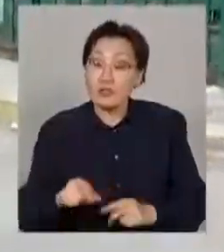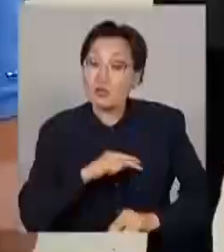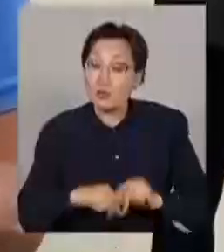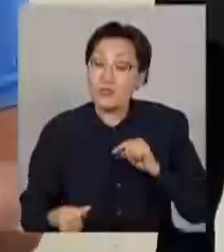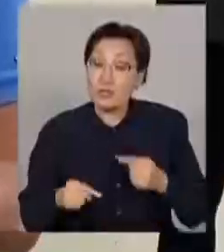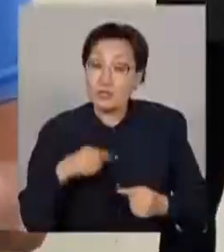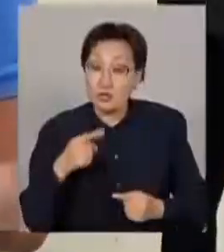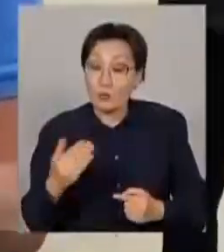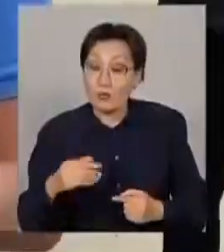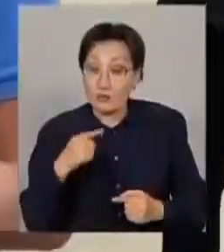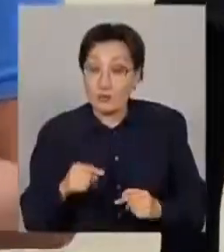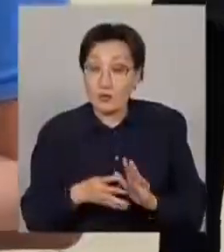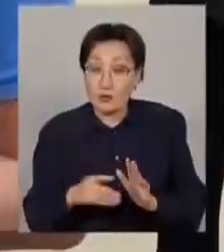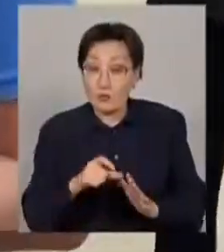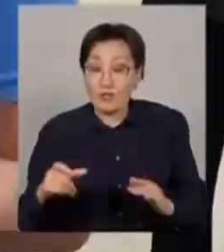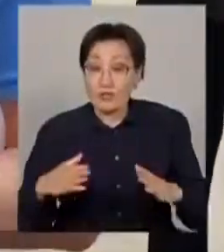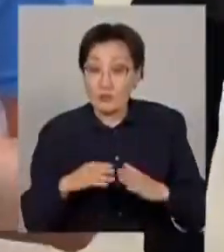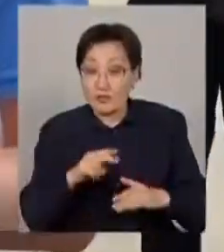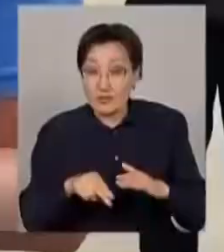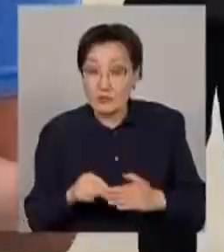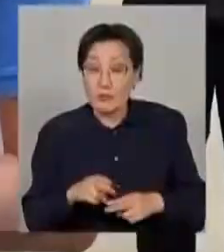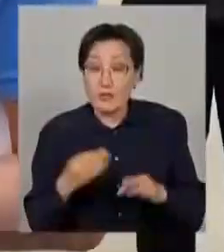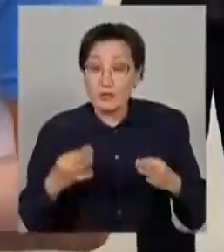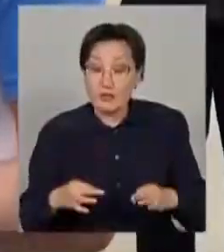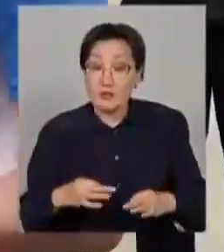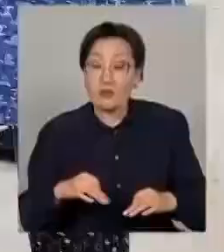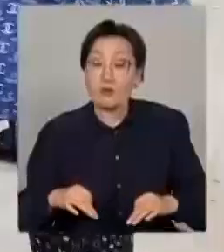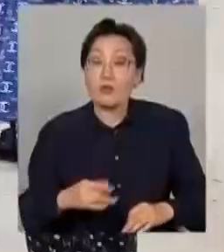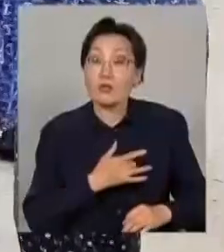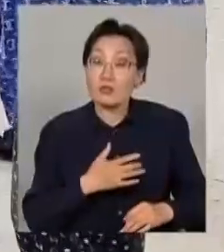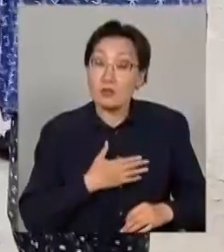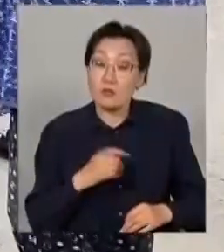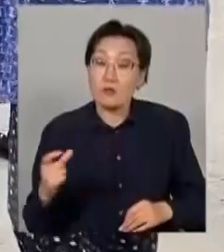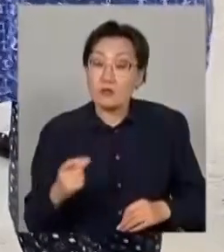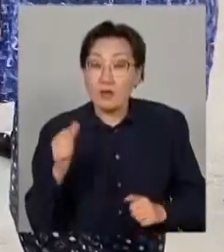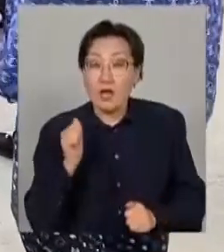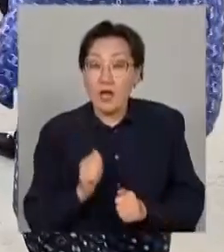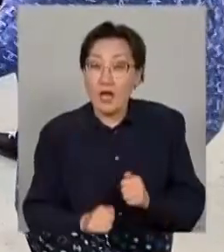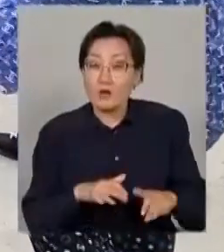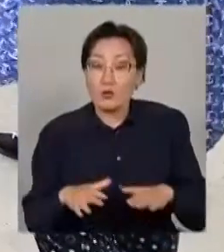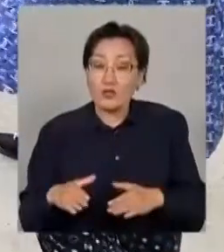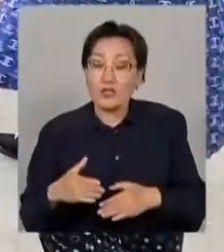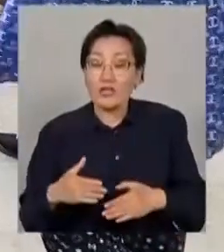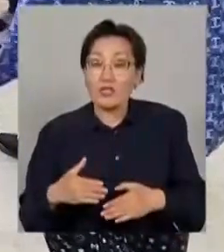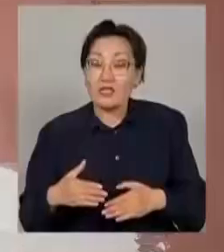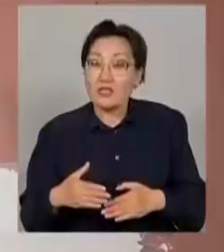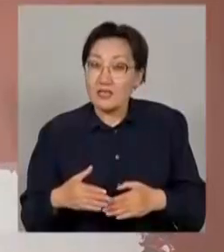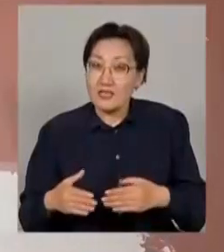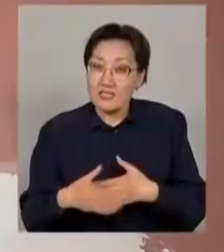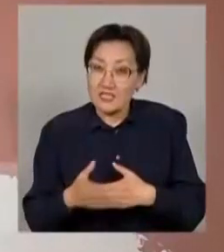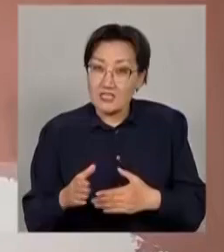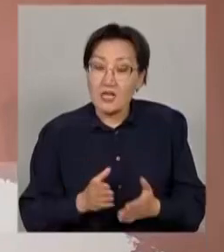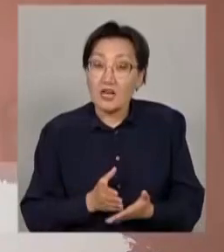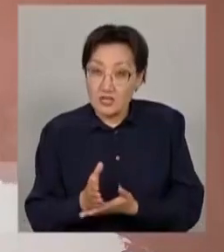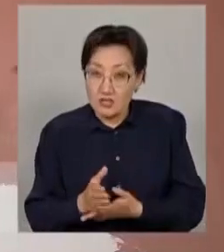білдірді. Сөздерінше, 9 қабатты үйдің астын рұқсатсыз иемденіп алған қожайын әр жерден есік шығарып, құбырларды кесіп тастаған. Ол аздай